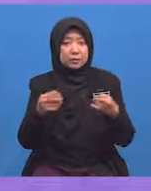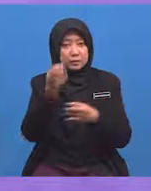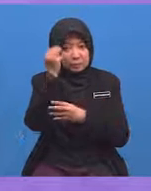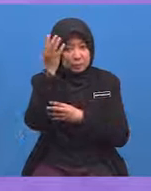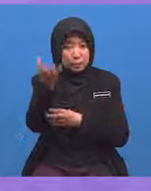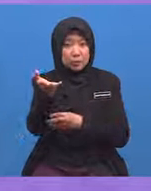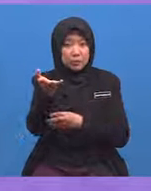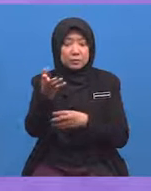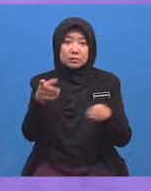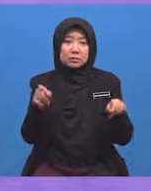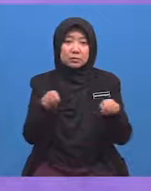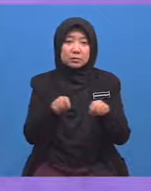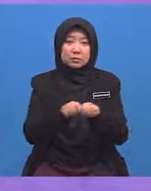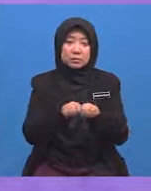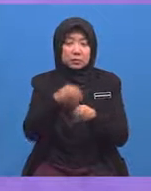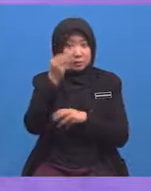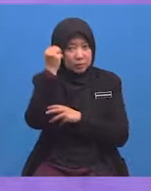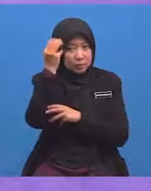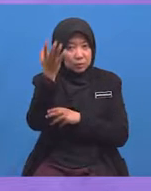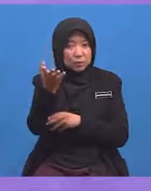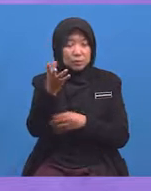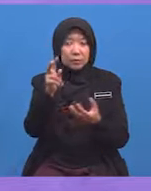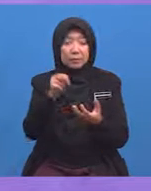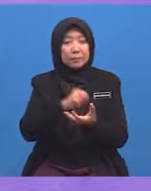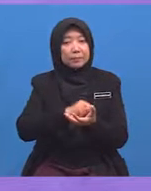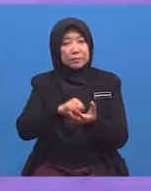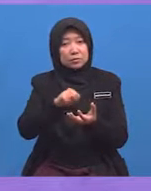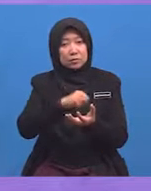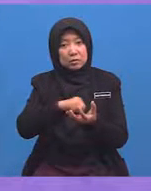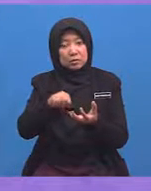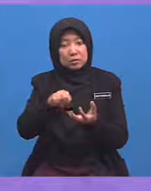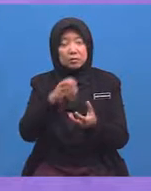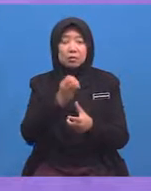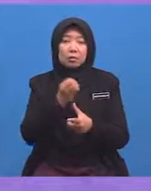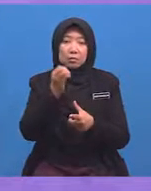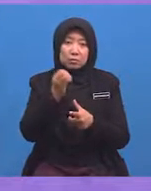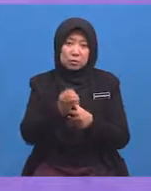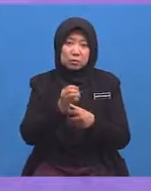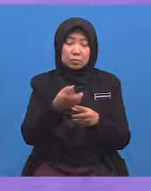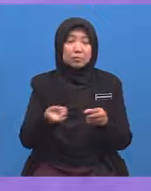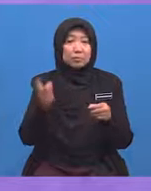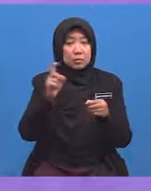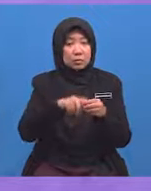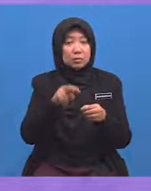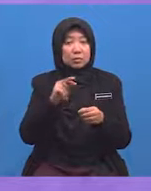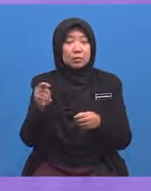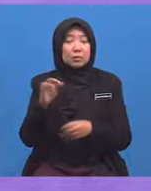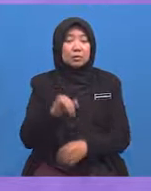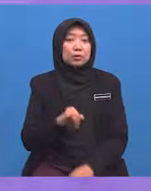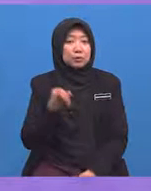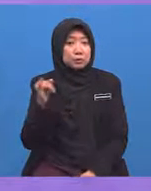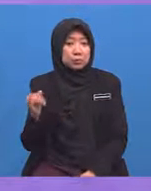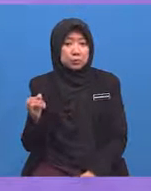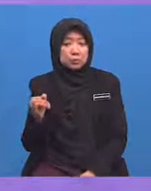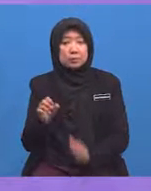maklumat seperti maklumat bencana atau maklumat berkaitan isu-isu